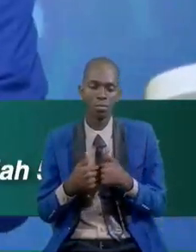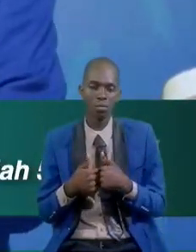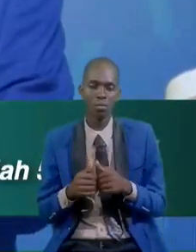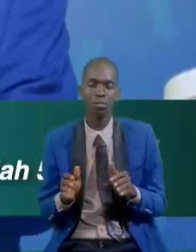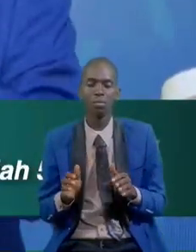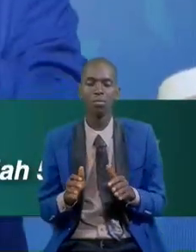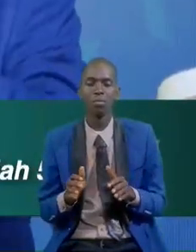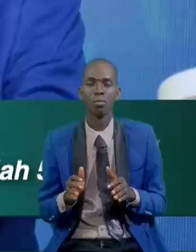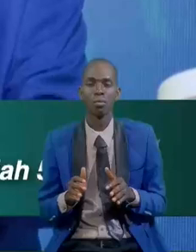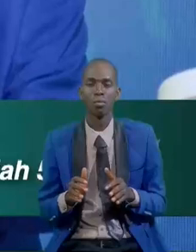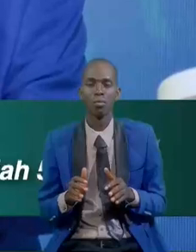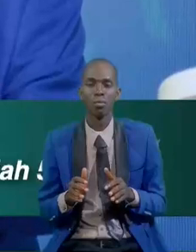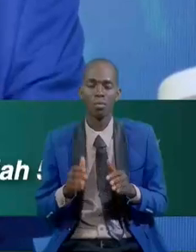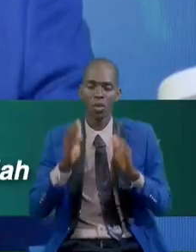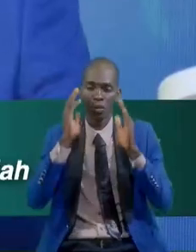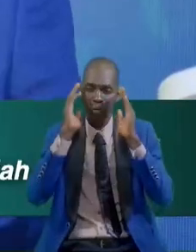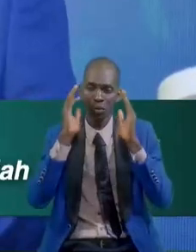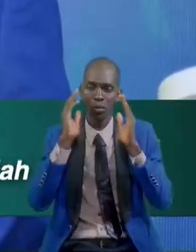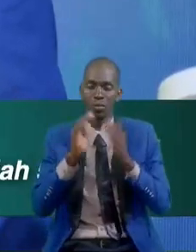Il a perdu de concentration.